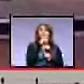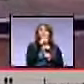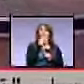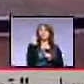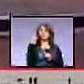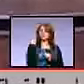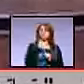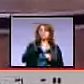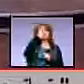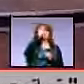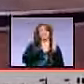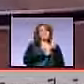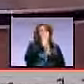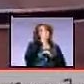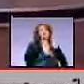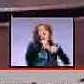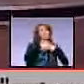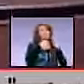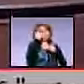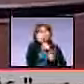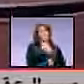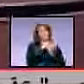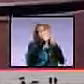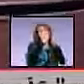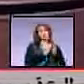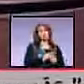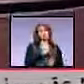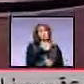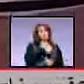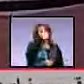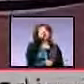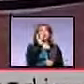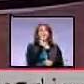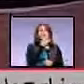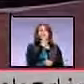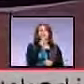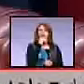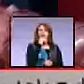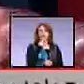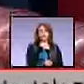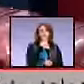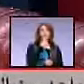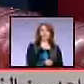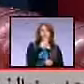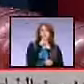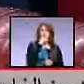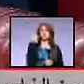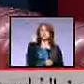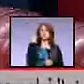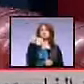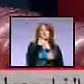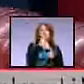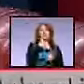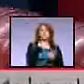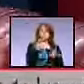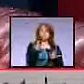كمل يا ابني انا شايف ان انت تكمل. قلت له بجد؟ قال لي انا طبعا وجه جديد طبعا ما تقدرش